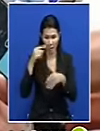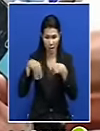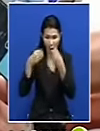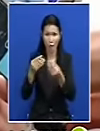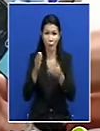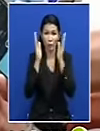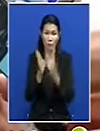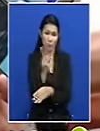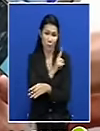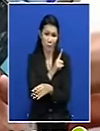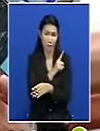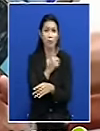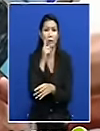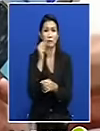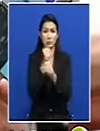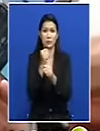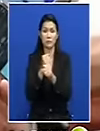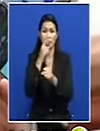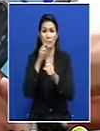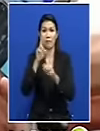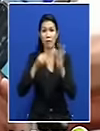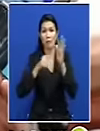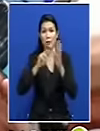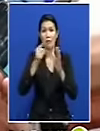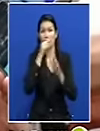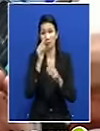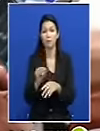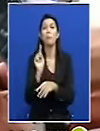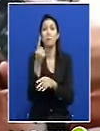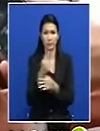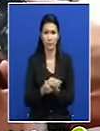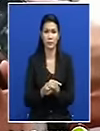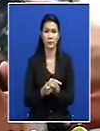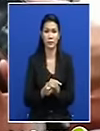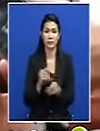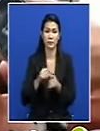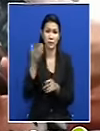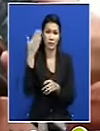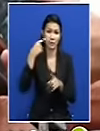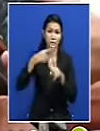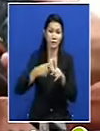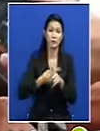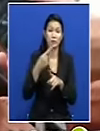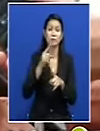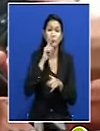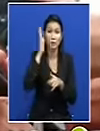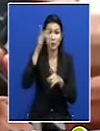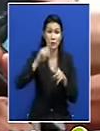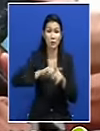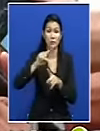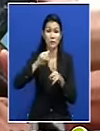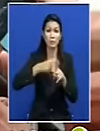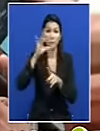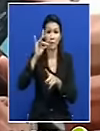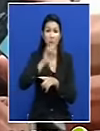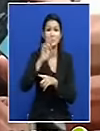อบในการที่จะไปจัดทำร่างรัฐธรรมนูญใหม่เพราะฉะนั้นถ้าหลังวันที่7สิงหาคมประชามติมันผ่